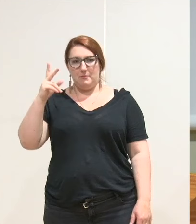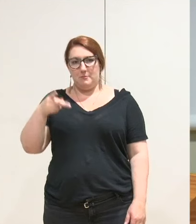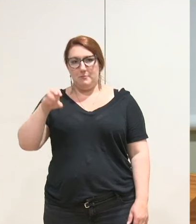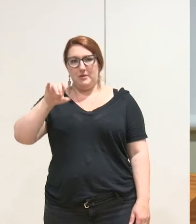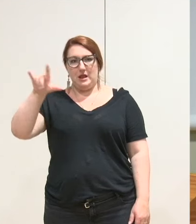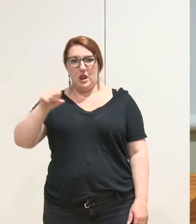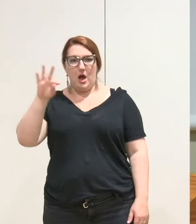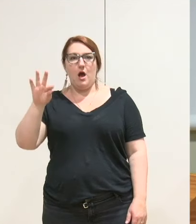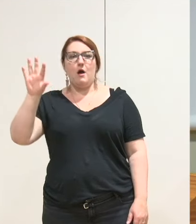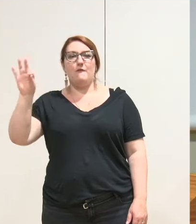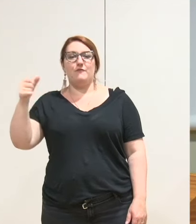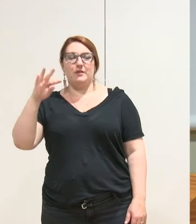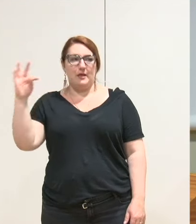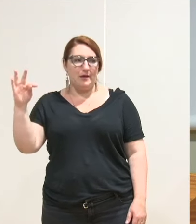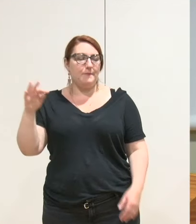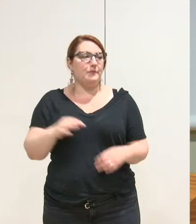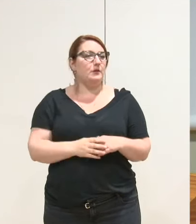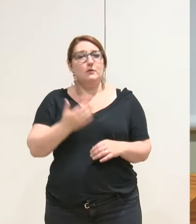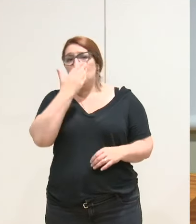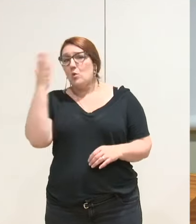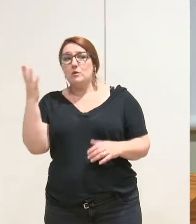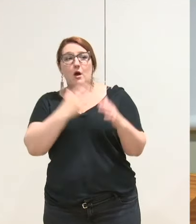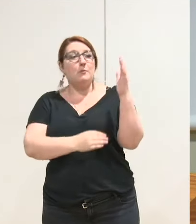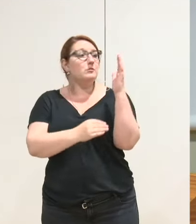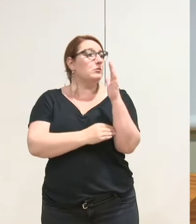a-t-il d'autres amendements